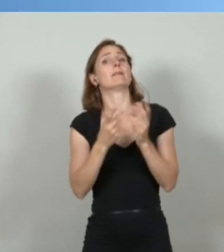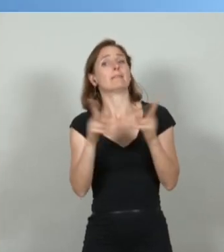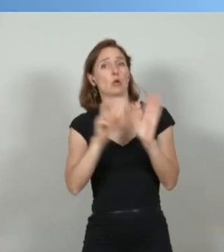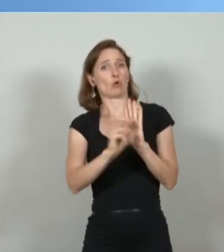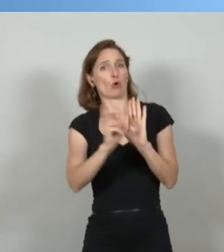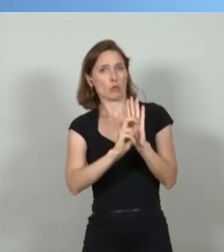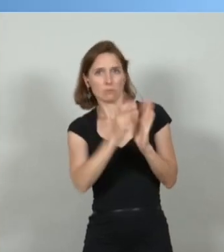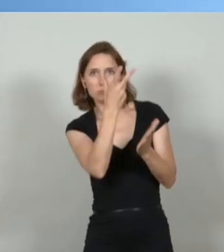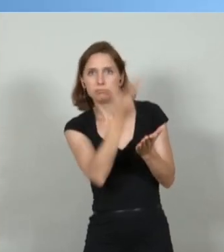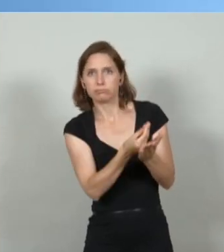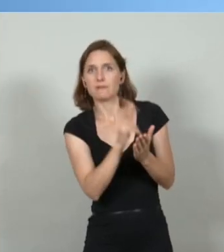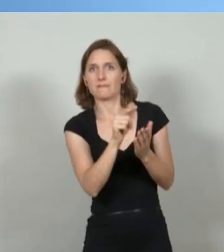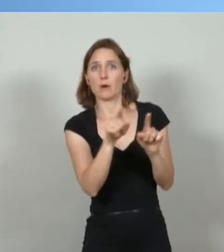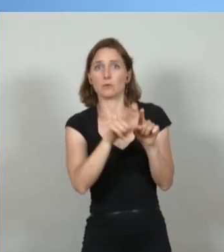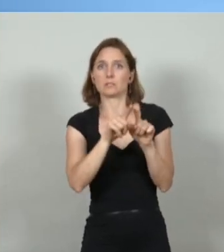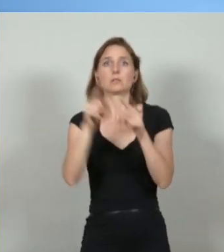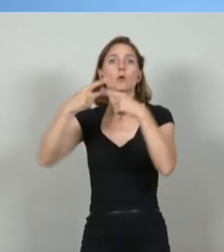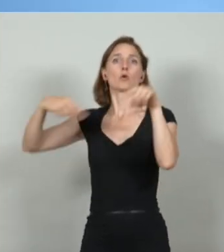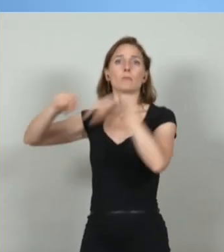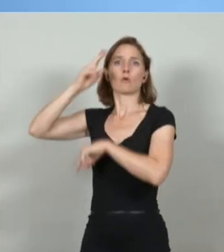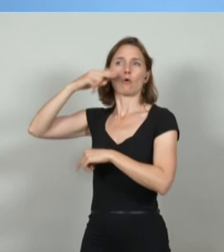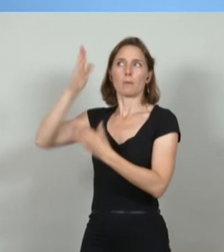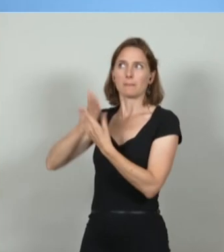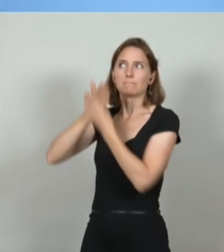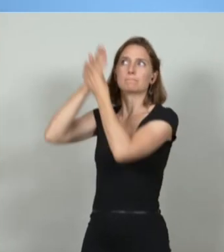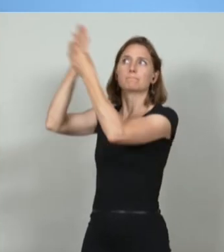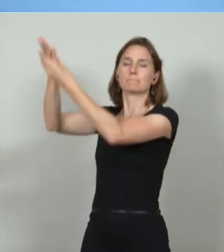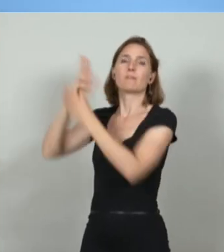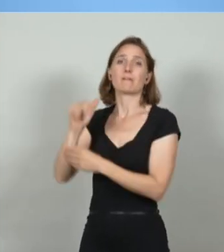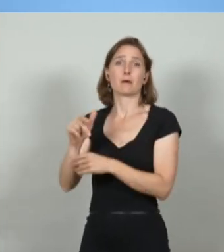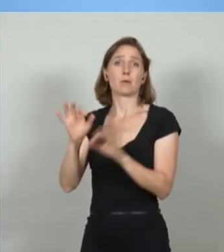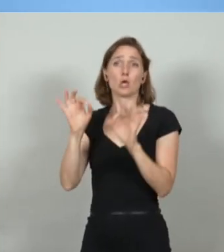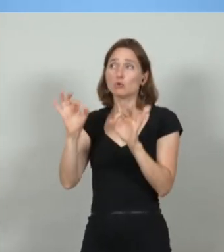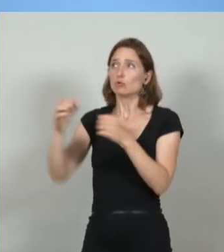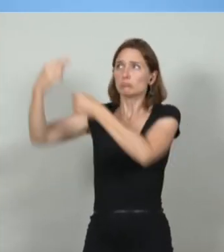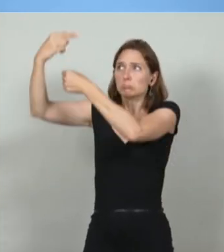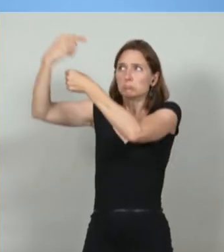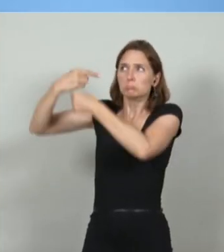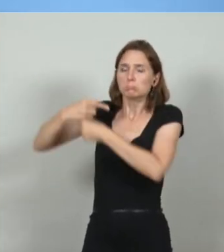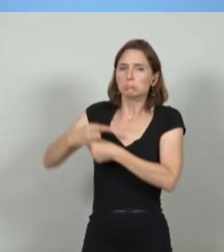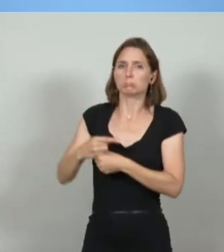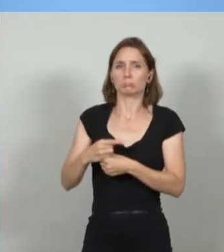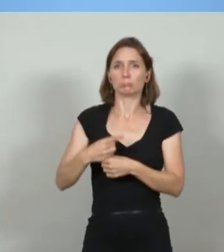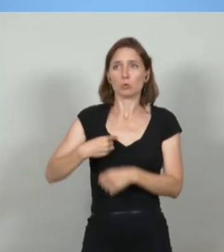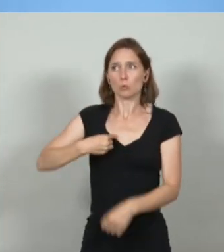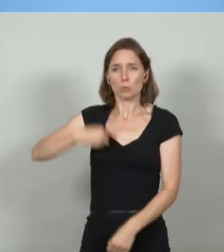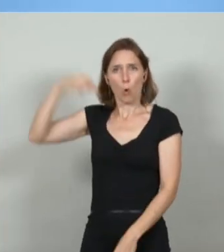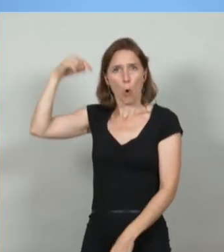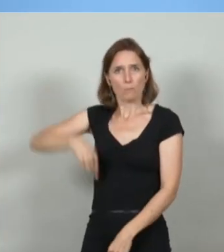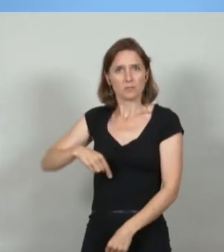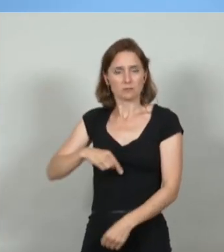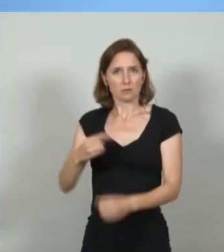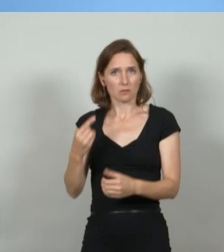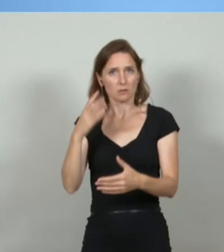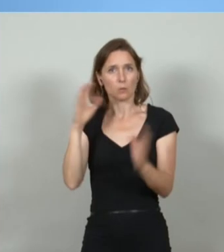mis à la Commission européenne mais il n'y avait pas effectivement d'obligation à le présenter en conseil municipal nous avons fait ce